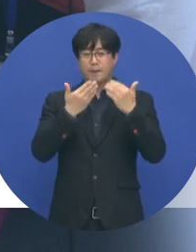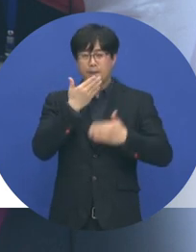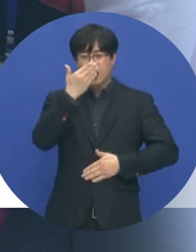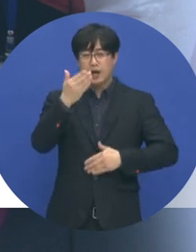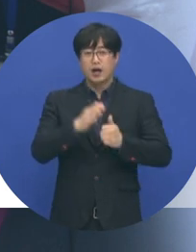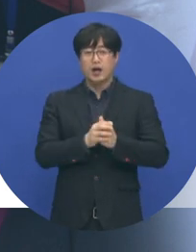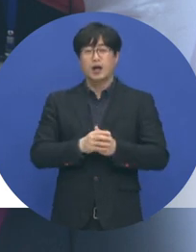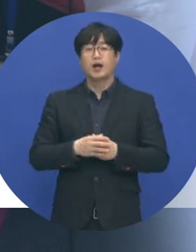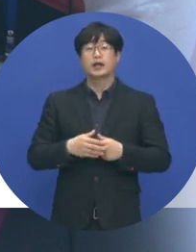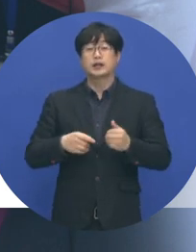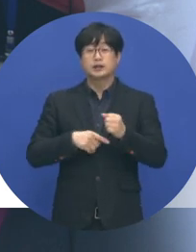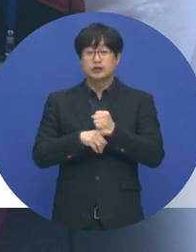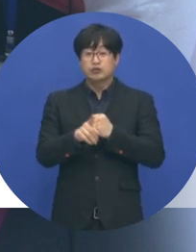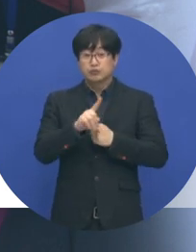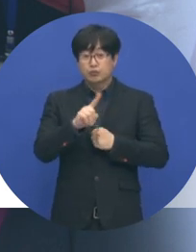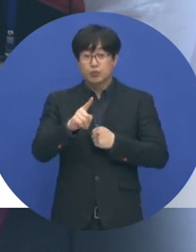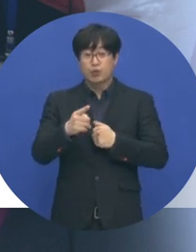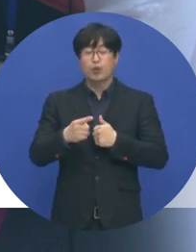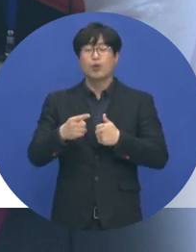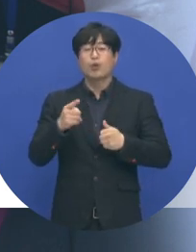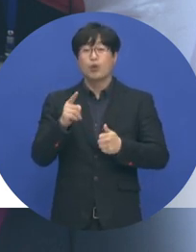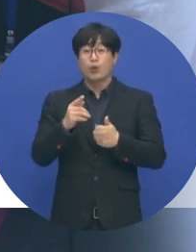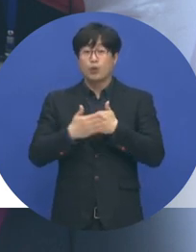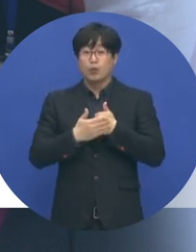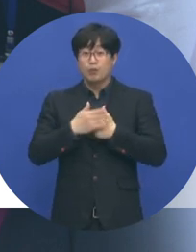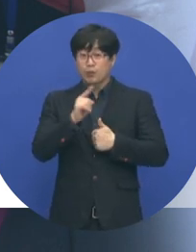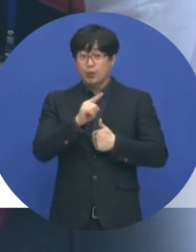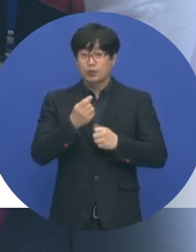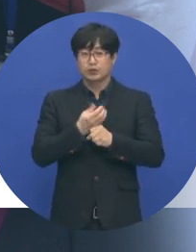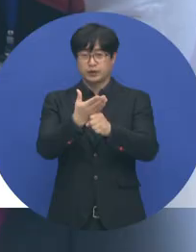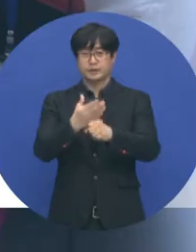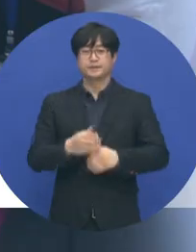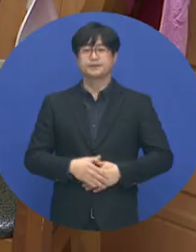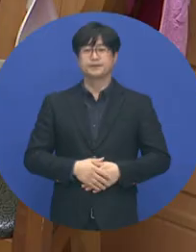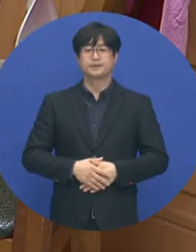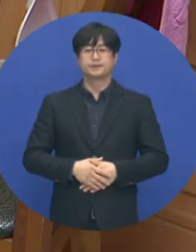왜 필요한지 그리고 어떤 도움을 받을 수 있는지 자세히 전해드립니다.